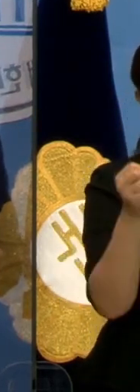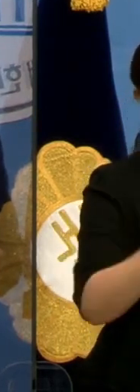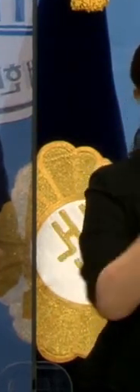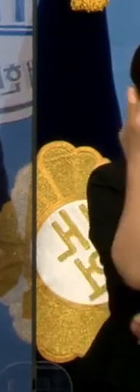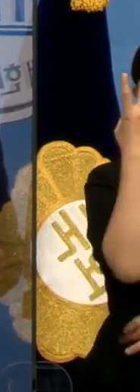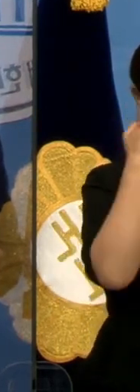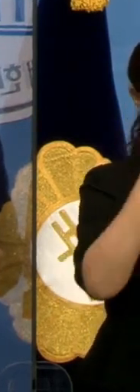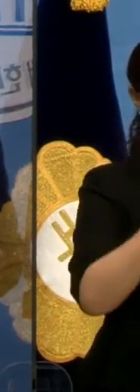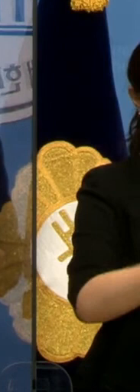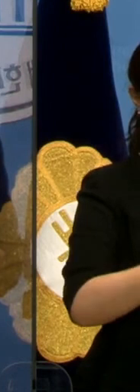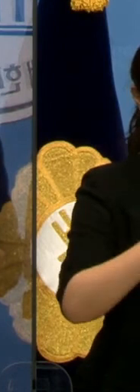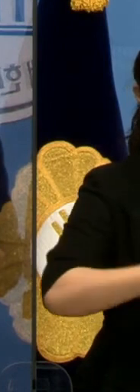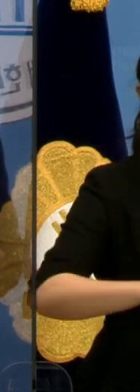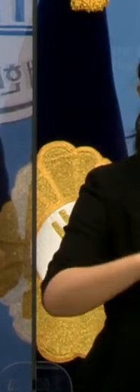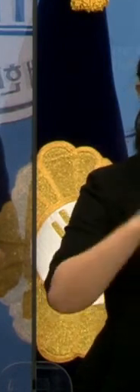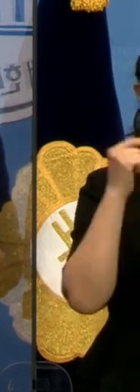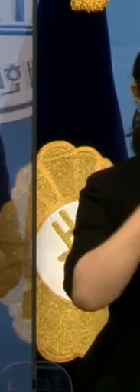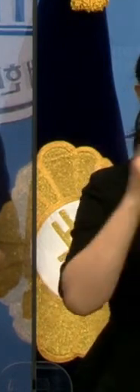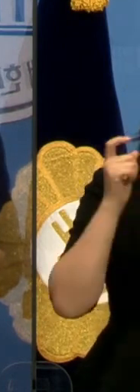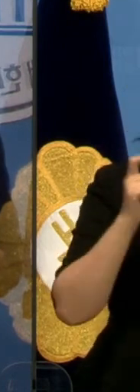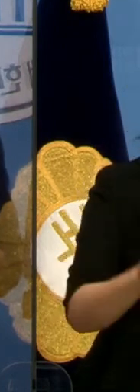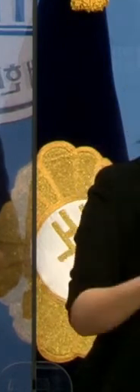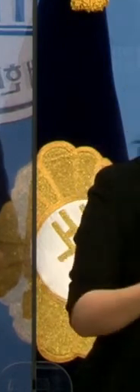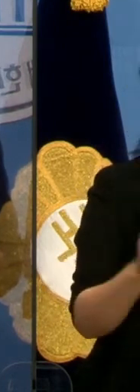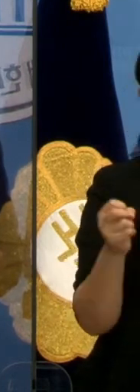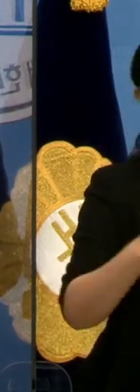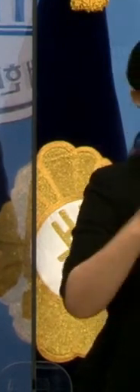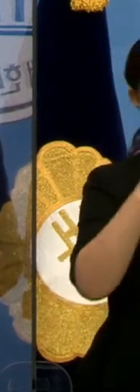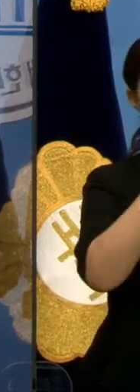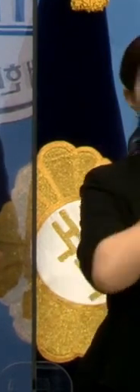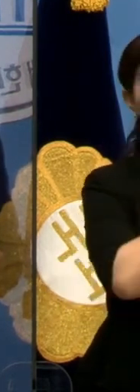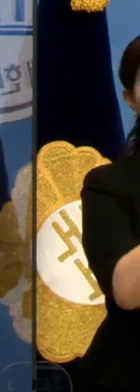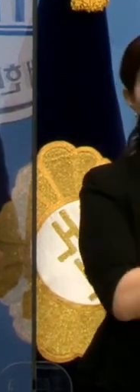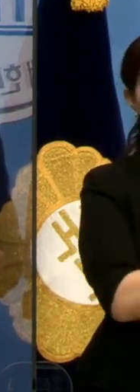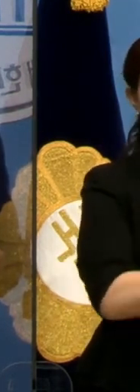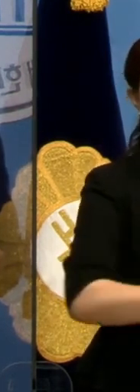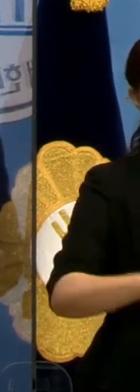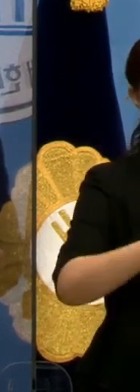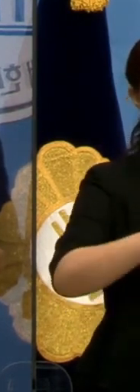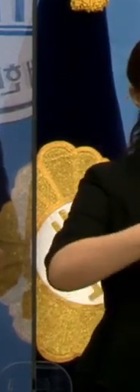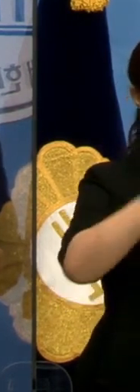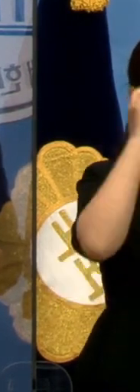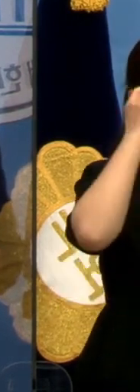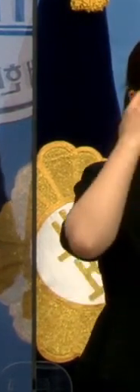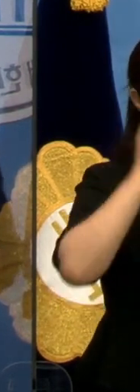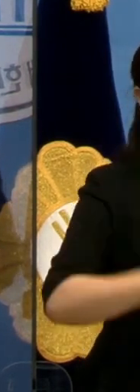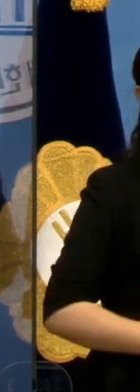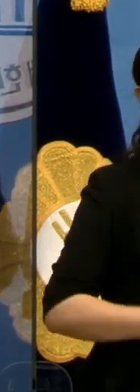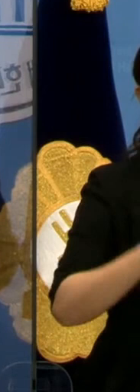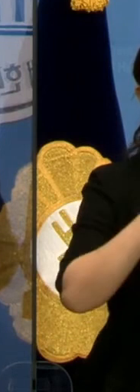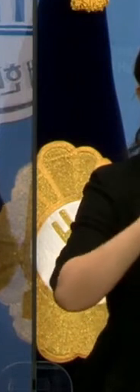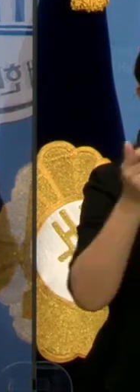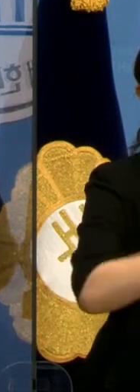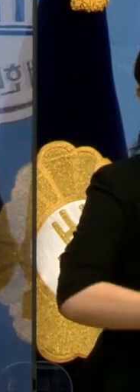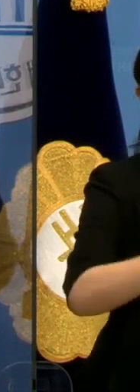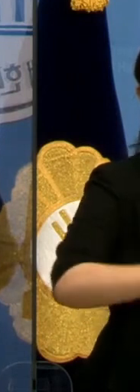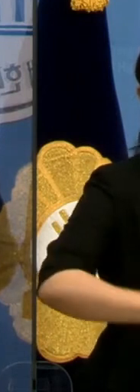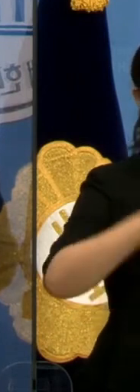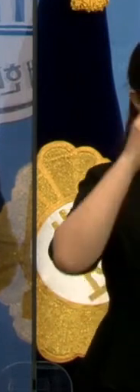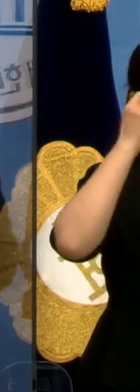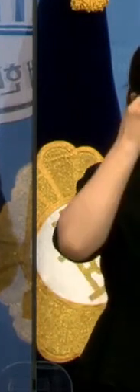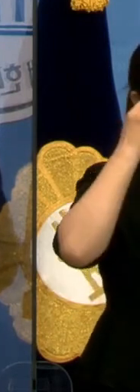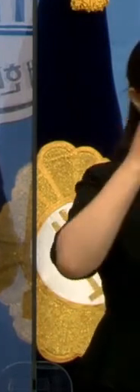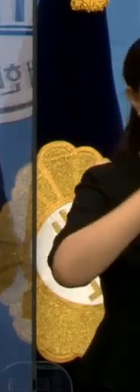추진해 토지 공개념 강화와 주거권 등을 신설하겠습니다. 토지 공개념 3법은 택지